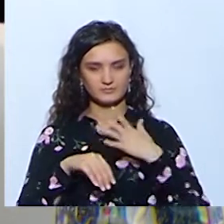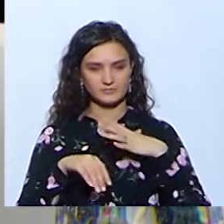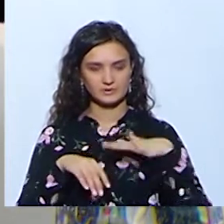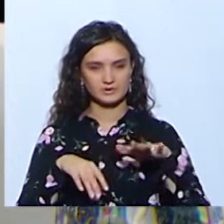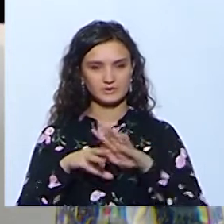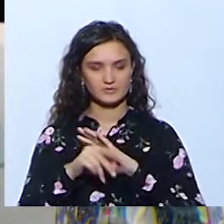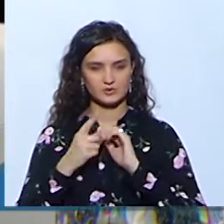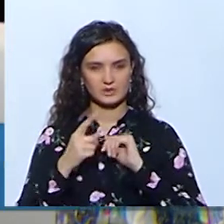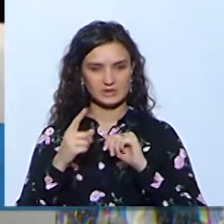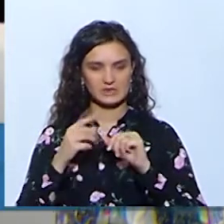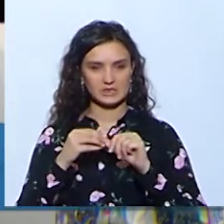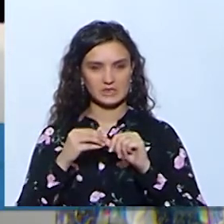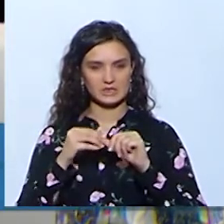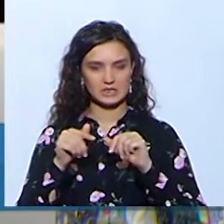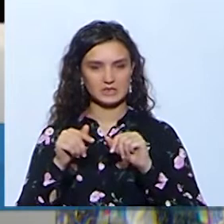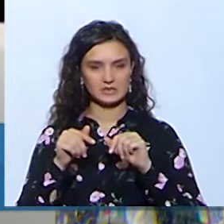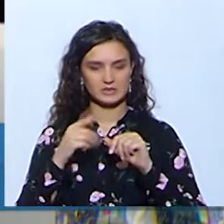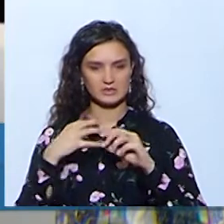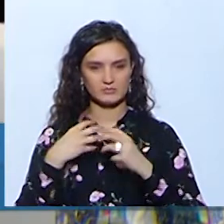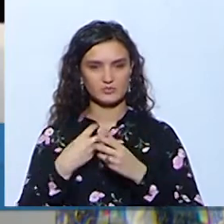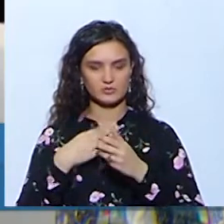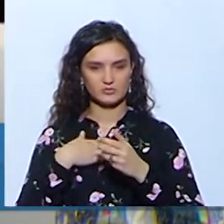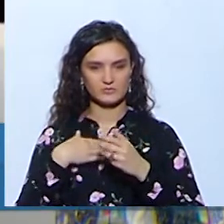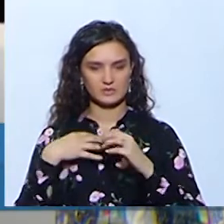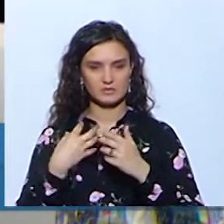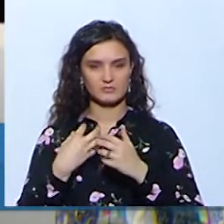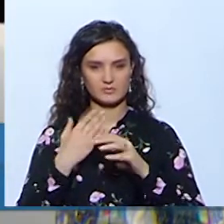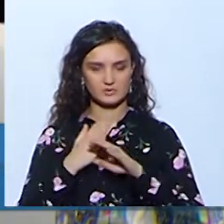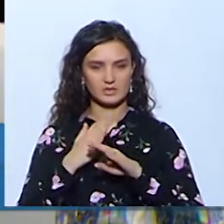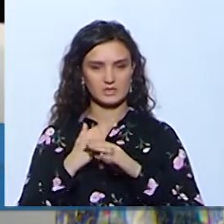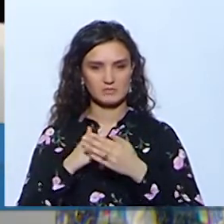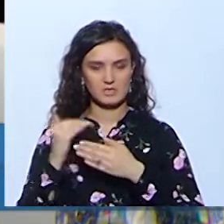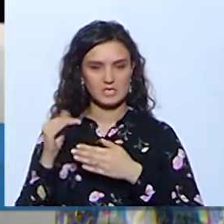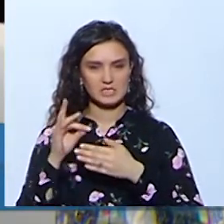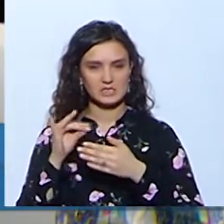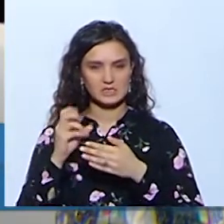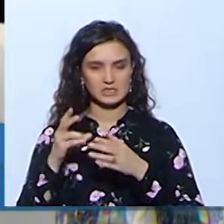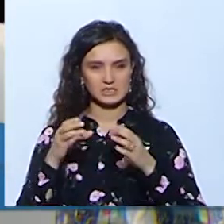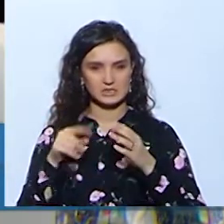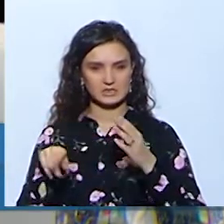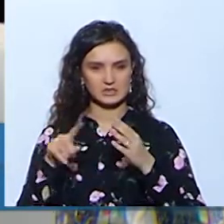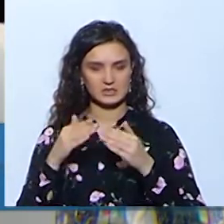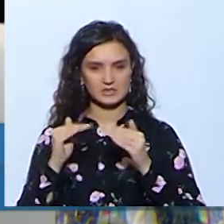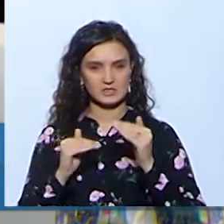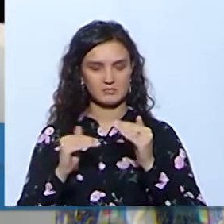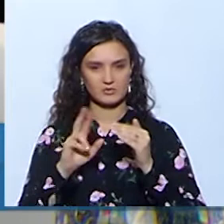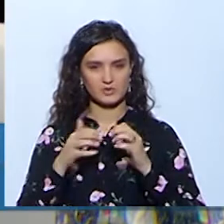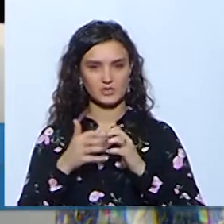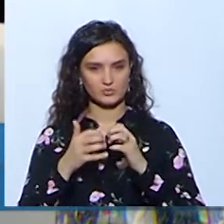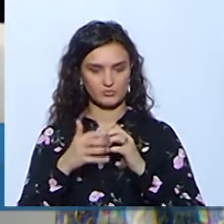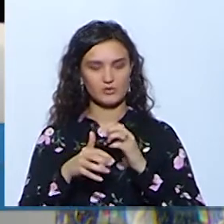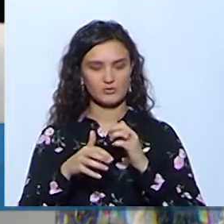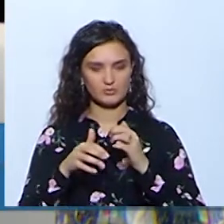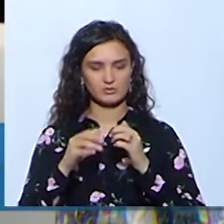საქართველოსიც ერთ-ერთი ლიდერი ქვეყანა ამ ხრივ. სამწუხაროდ ჩვენ და სამწუხაროდ არის მაღალი რისკის ქვეყნები, არის დაბალი და საშუალო რისკის